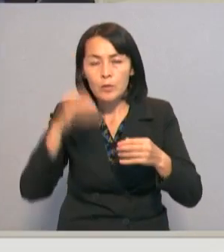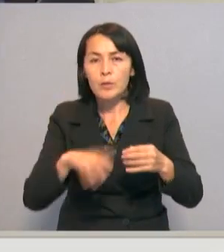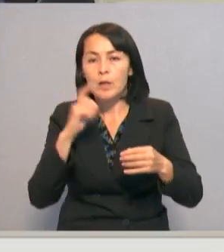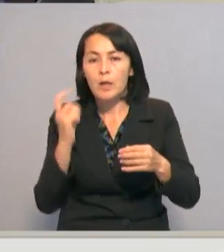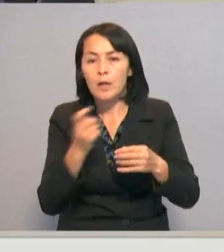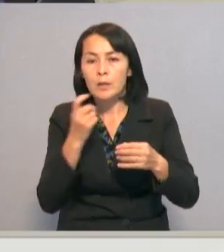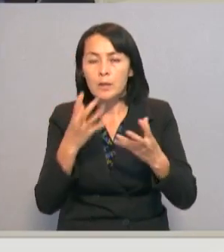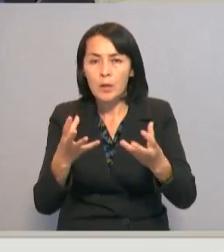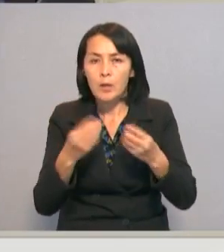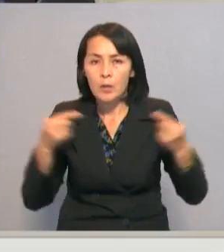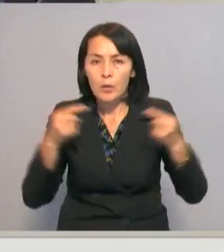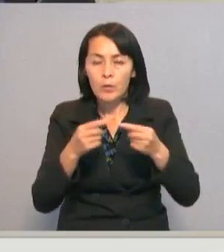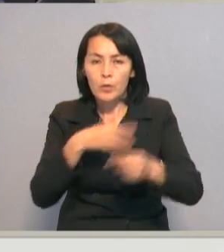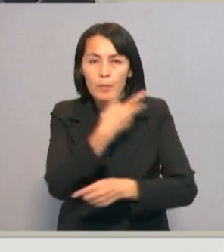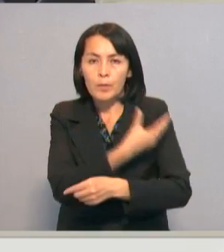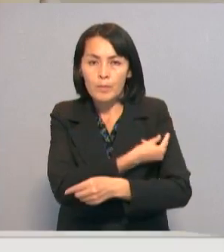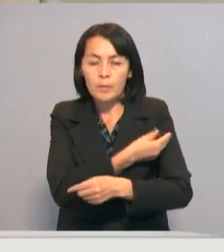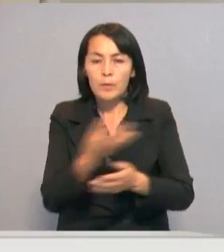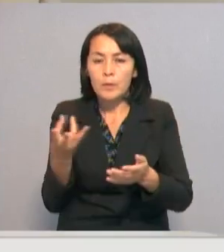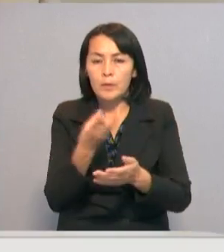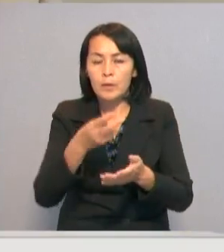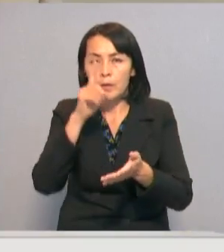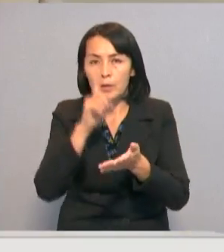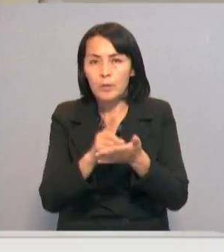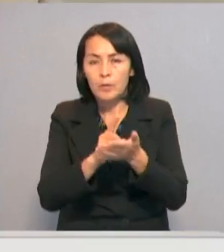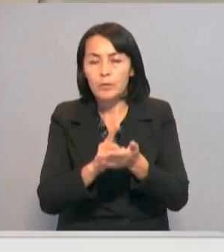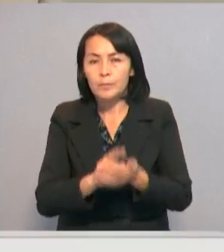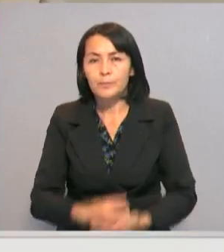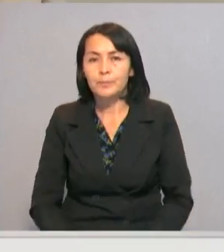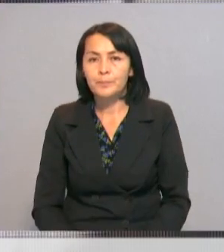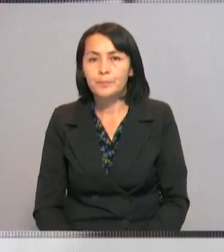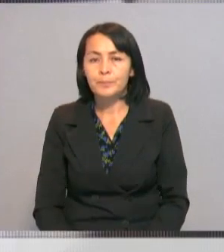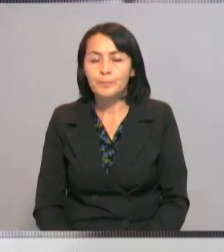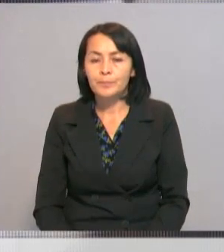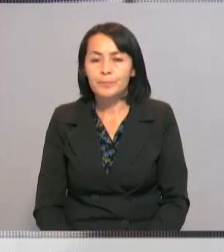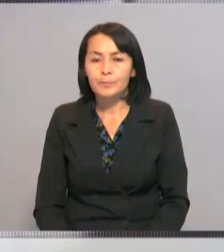хозяин получили соответствующие прививки и выработали иммунитет против